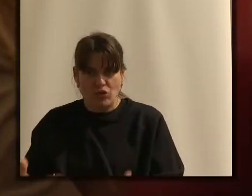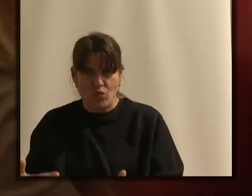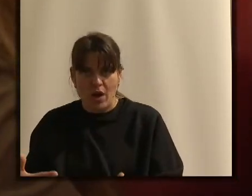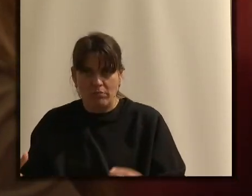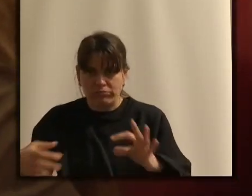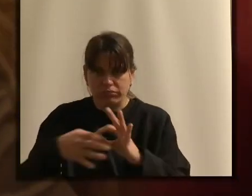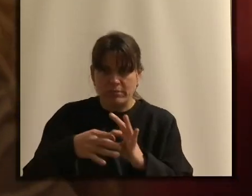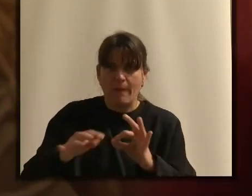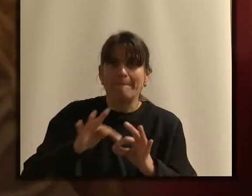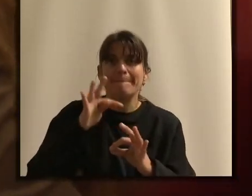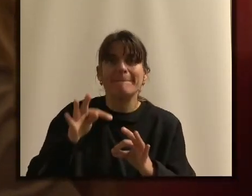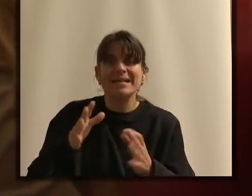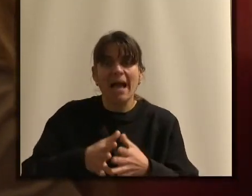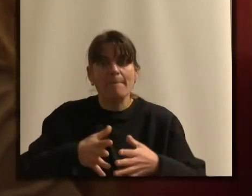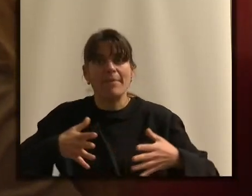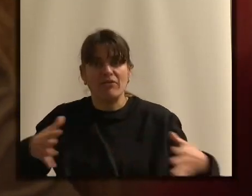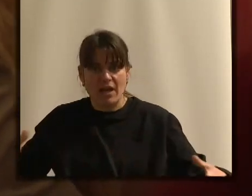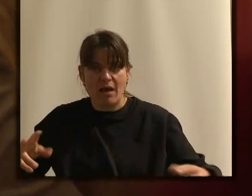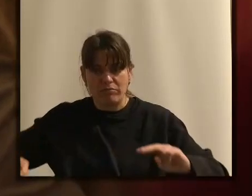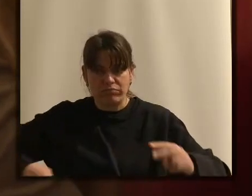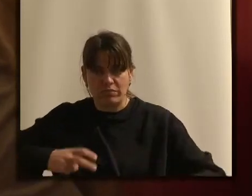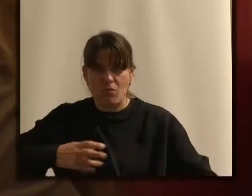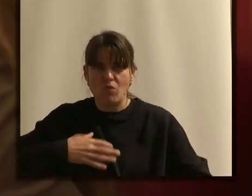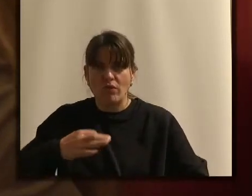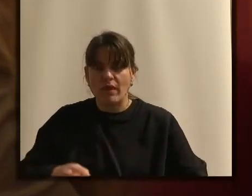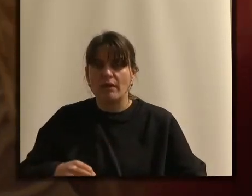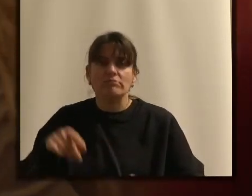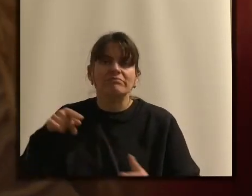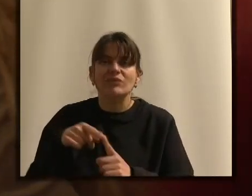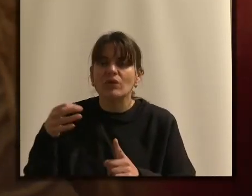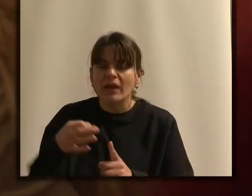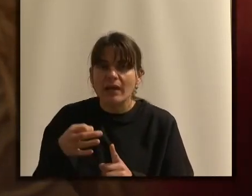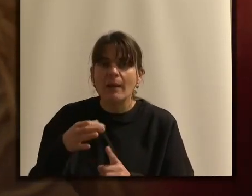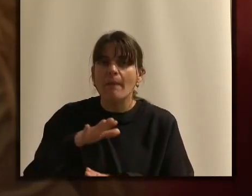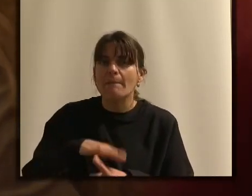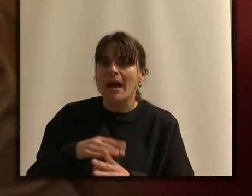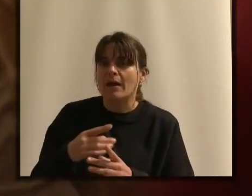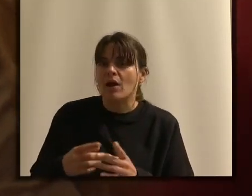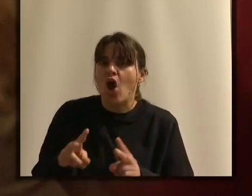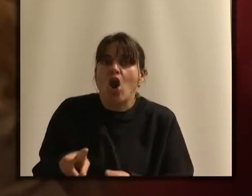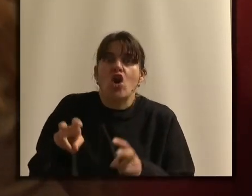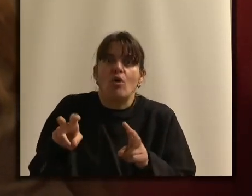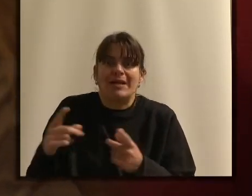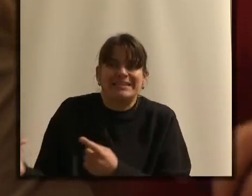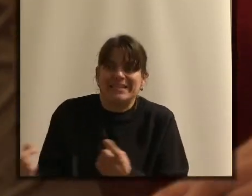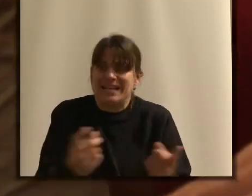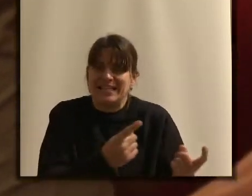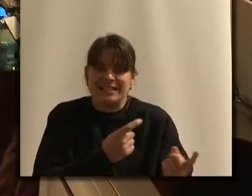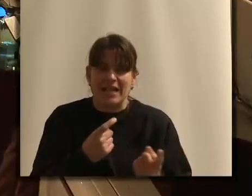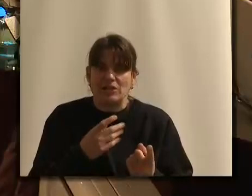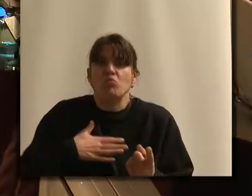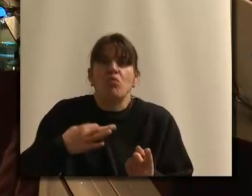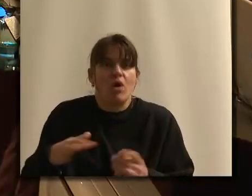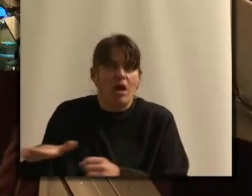planificar l'ampliació d'aquestes instal·lacions per tal de donar resposta a les noves necessitats. Gràcies.